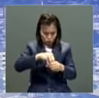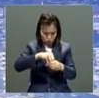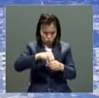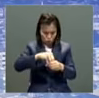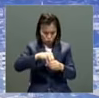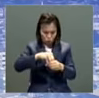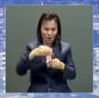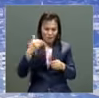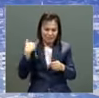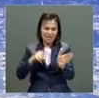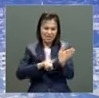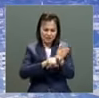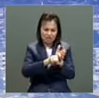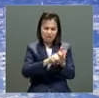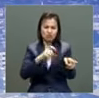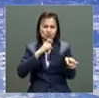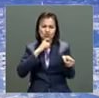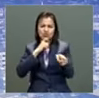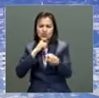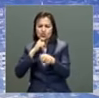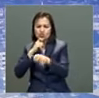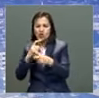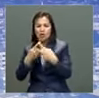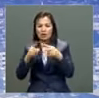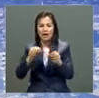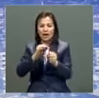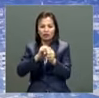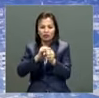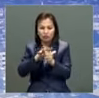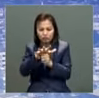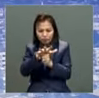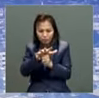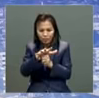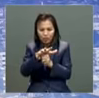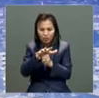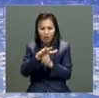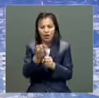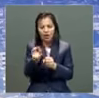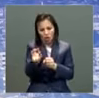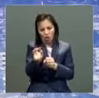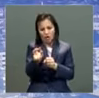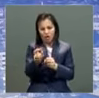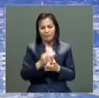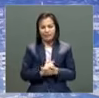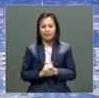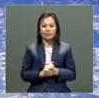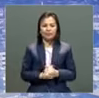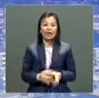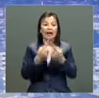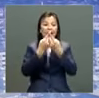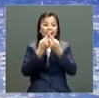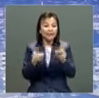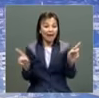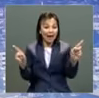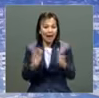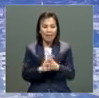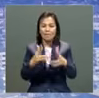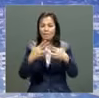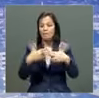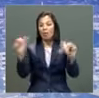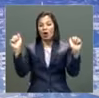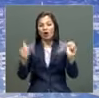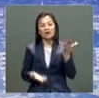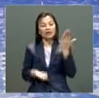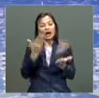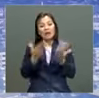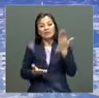ต็มไปหมดแต่เพียงแต่ว่าการแพร่ระบาดยังเป็นจำนวนหลักหน่วยแต่ถ้าเราปล่อยตัวเราเองไอ้เ